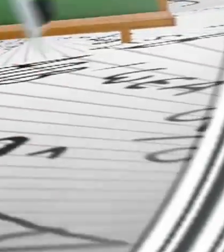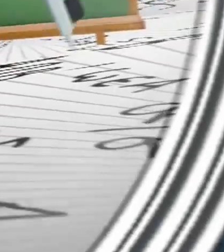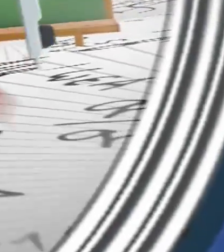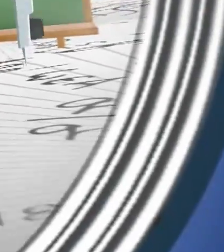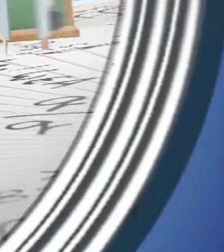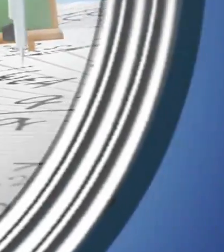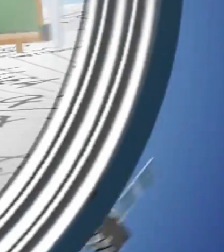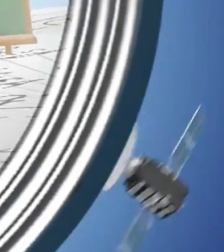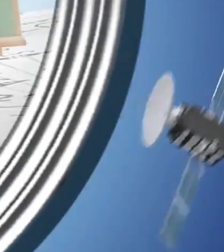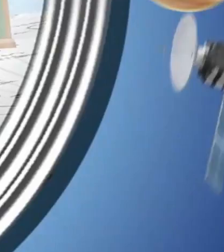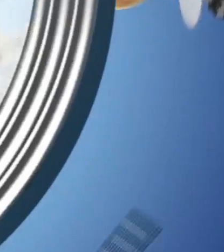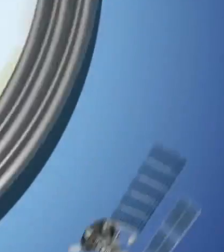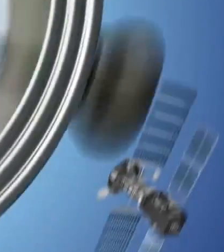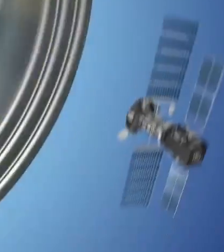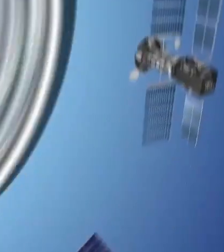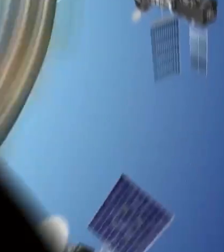Muzica